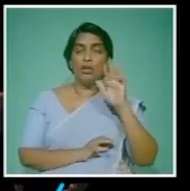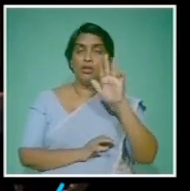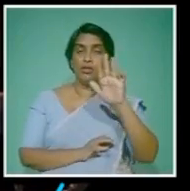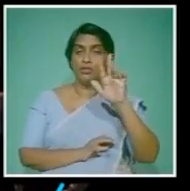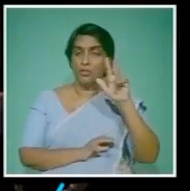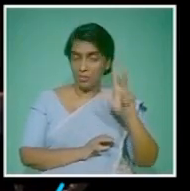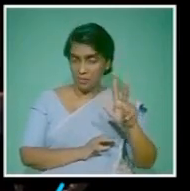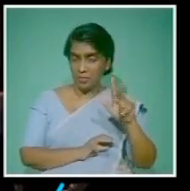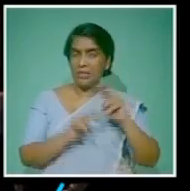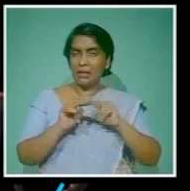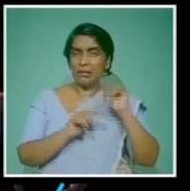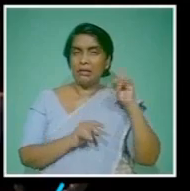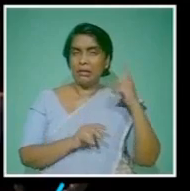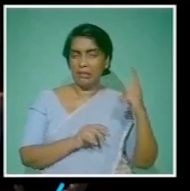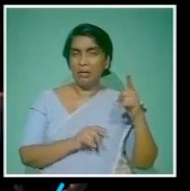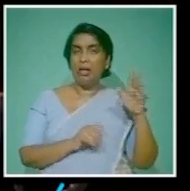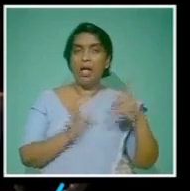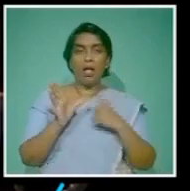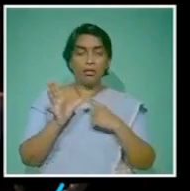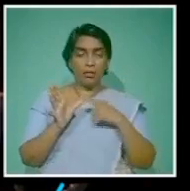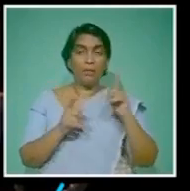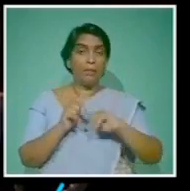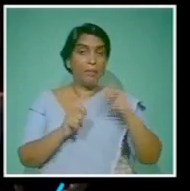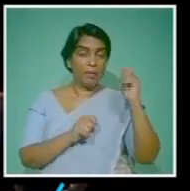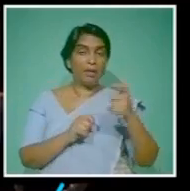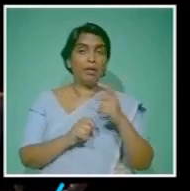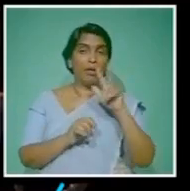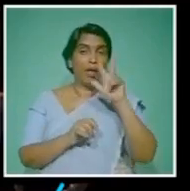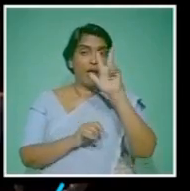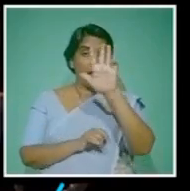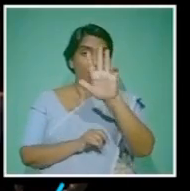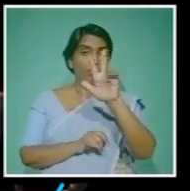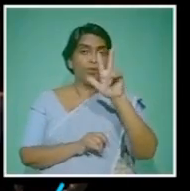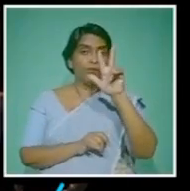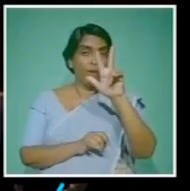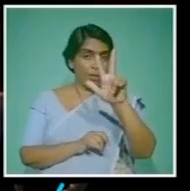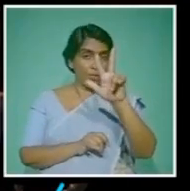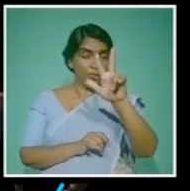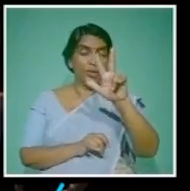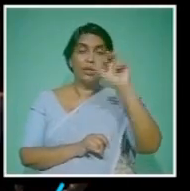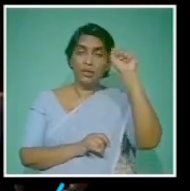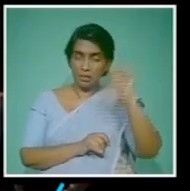10,10,10,381 වන අතර ඒල මතාවුල්ල මැතිතුමා ගෙවීමට ඇති මුදල රුපියල්